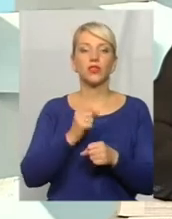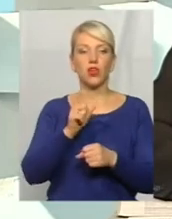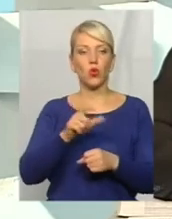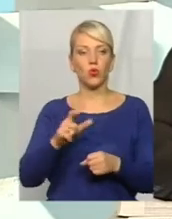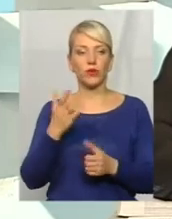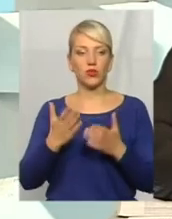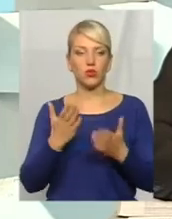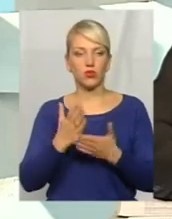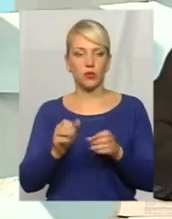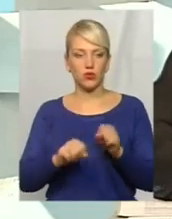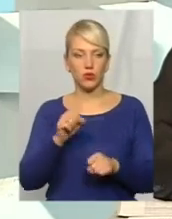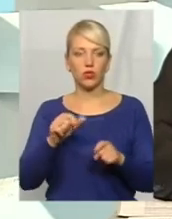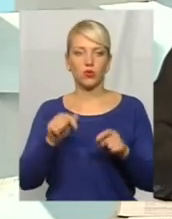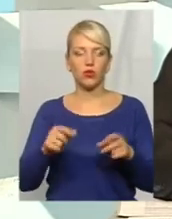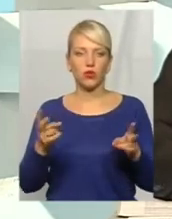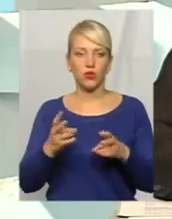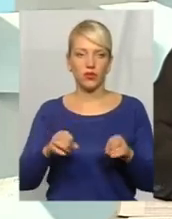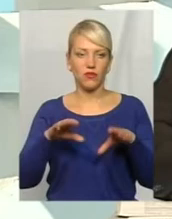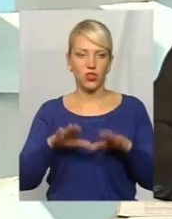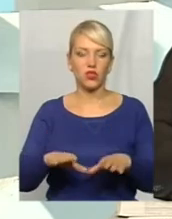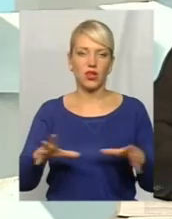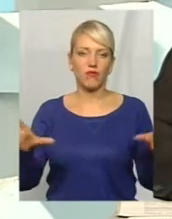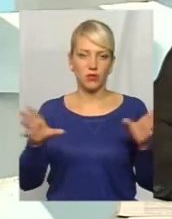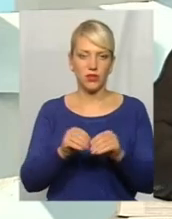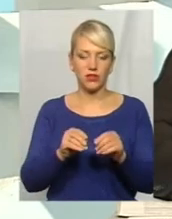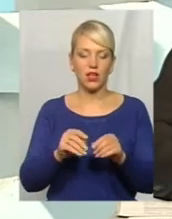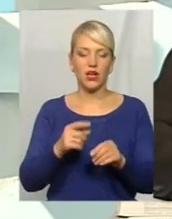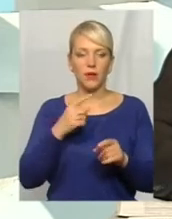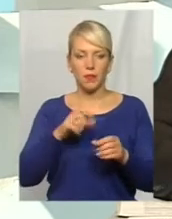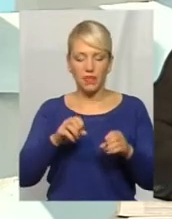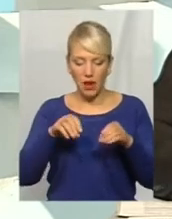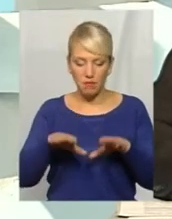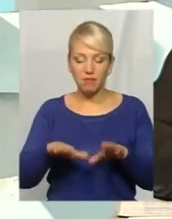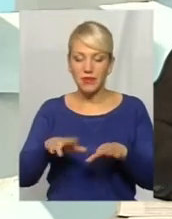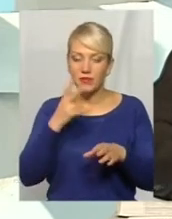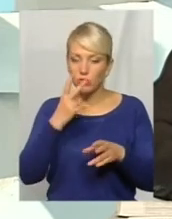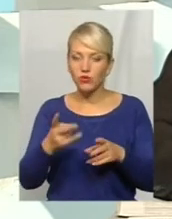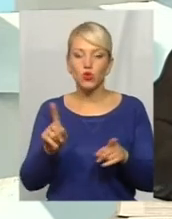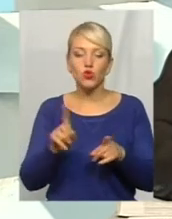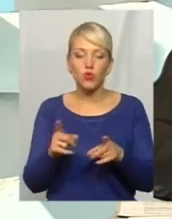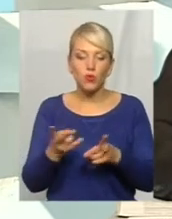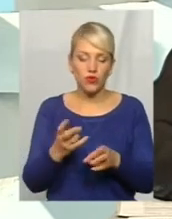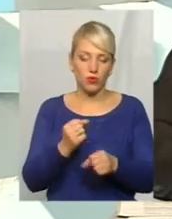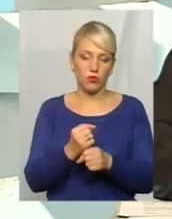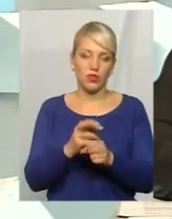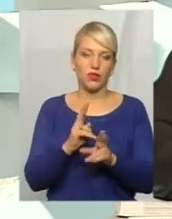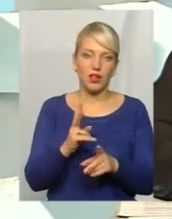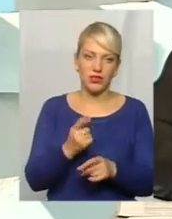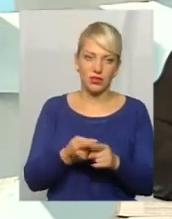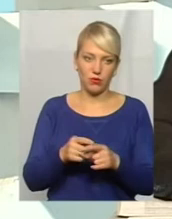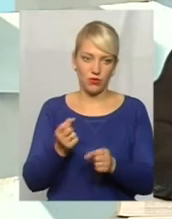такому разі? Тут необхідно вирішувати комісійно. З людьми говорити, вирішити місце, що вони мають і де мають робити це.